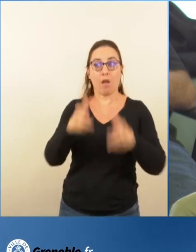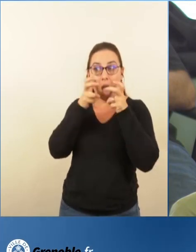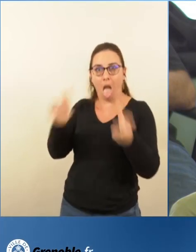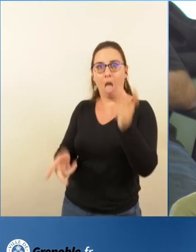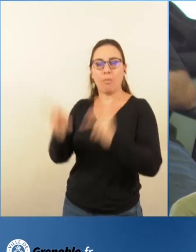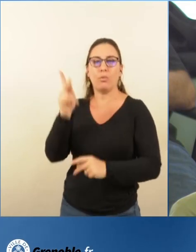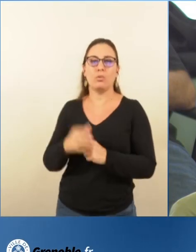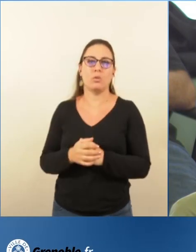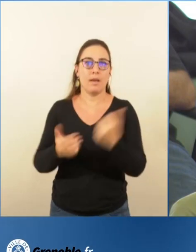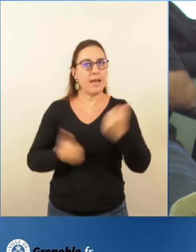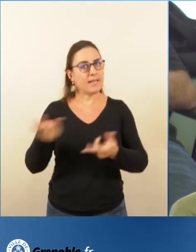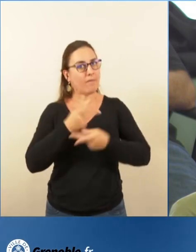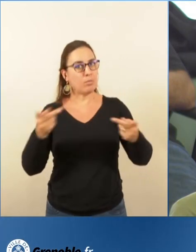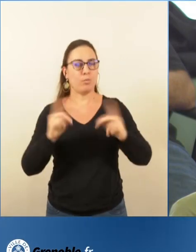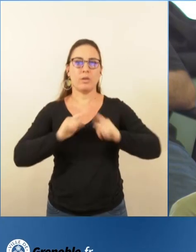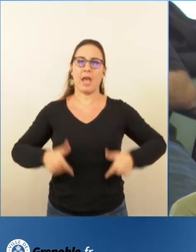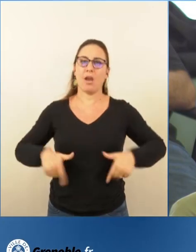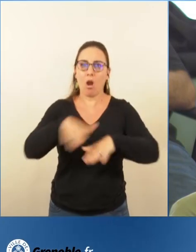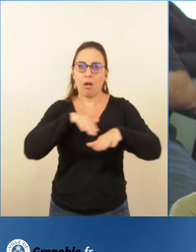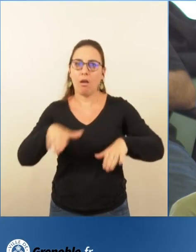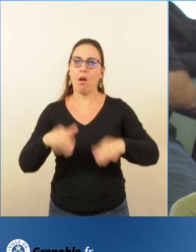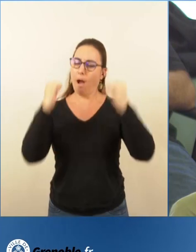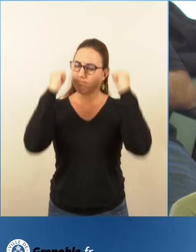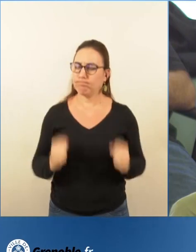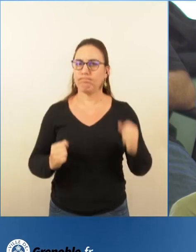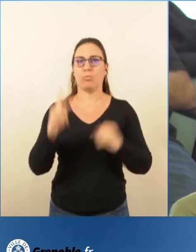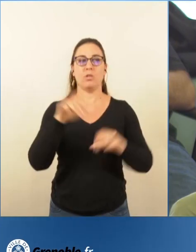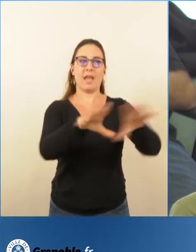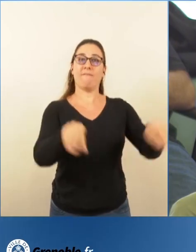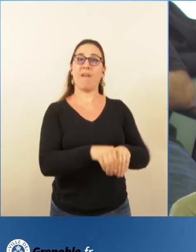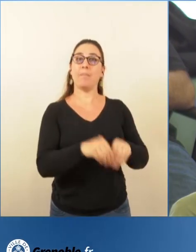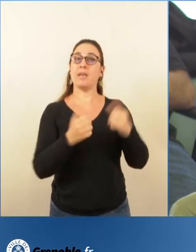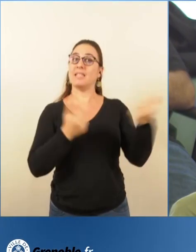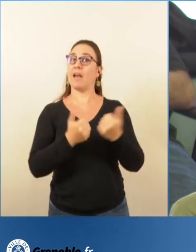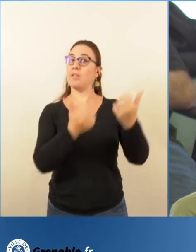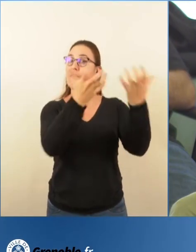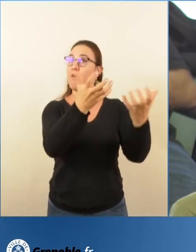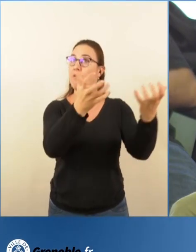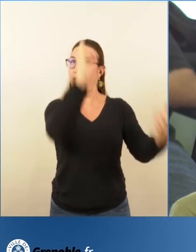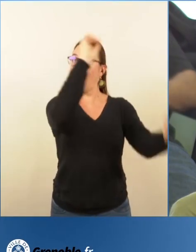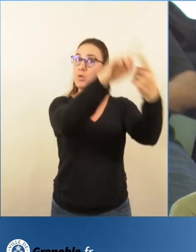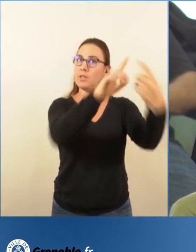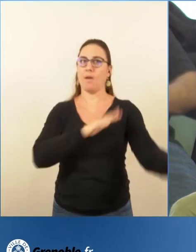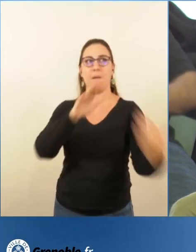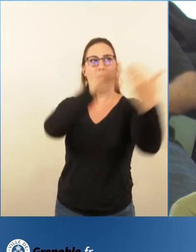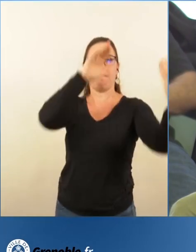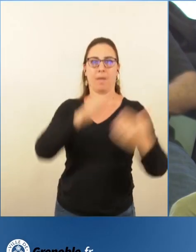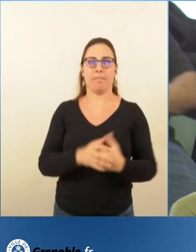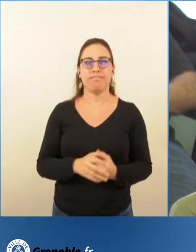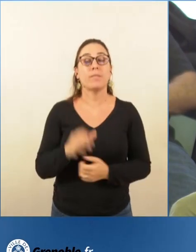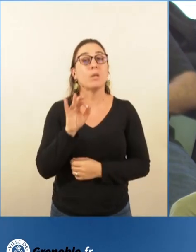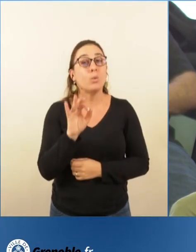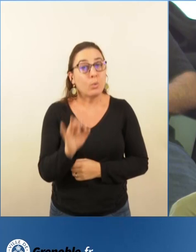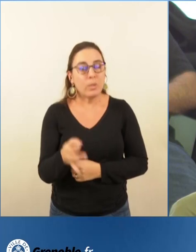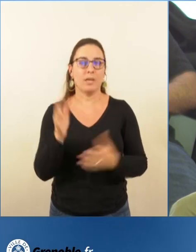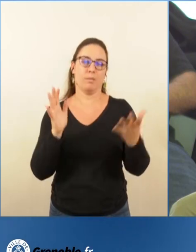stabiliser ce service public périscolaire et d'offrir le service attendu par les familles oui peut-être car nous le